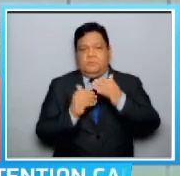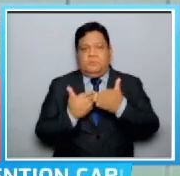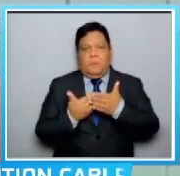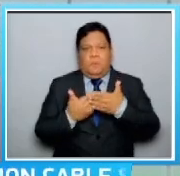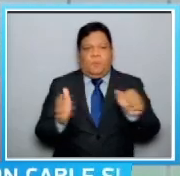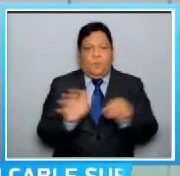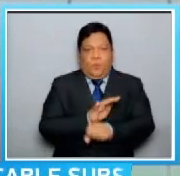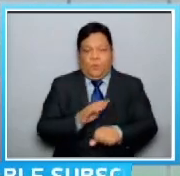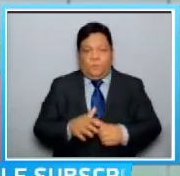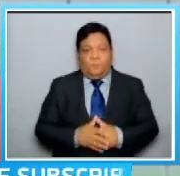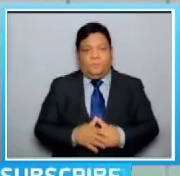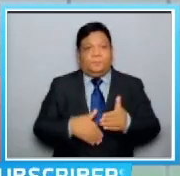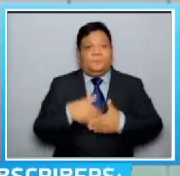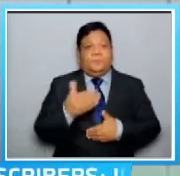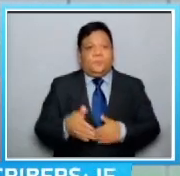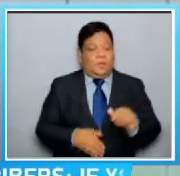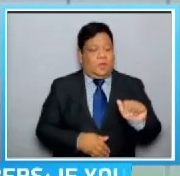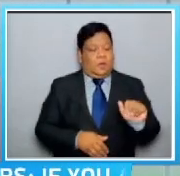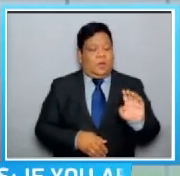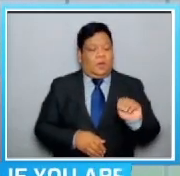Amboklao nasa